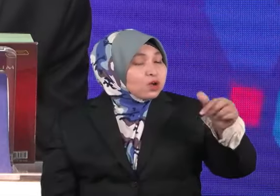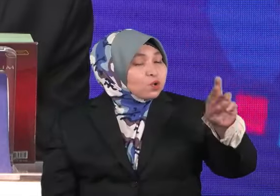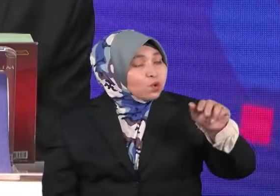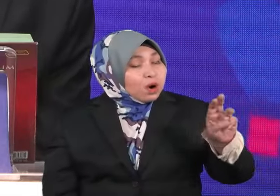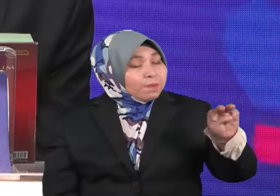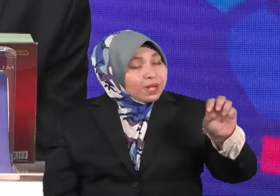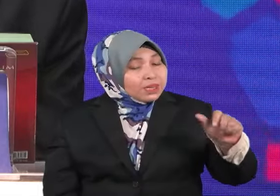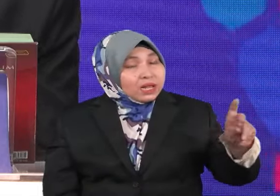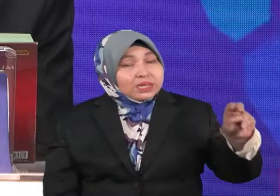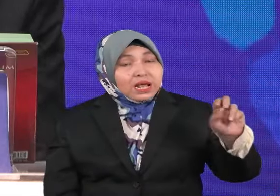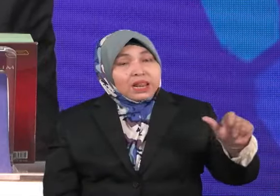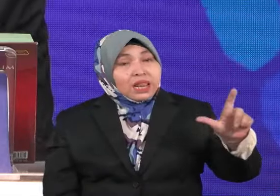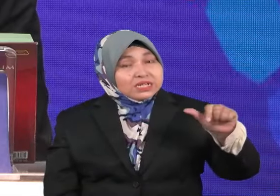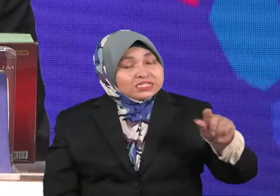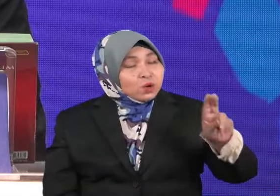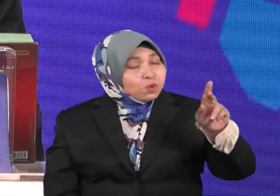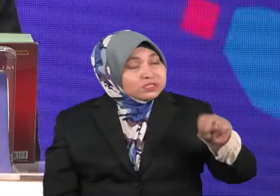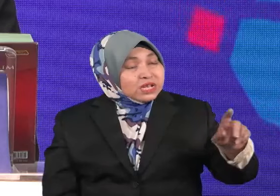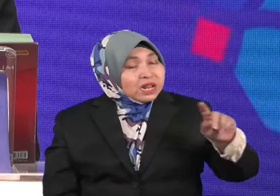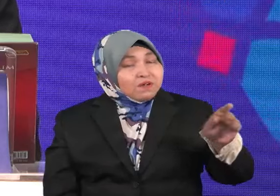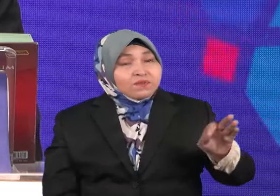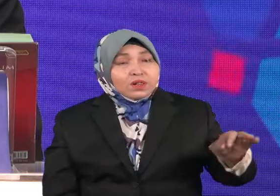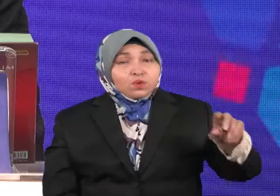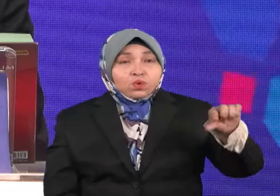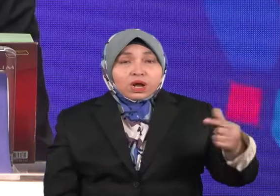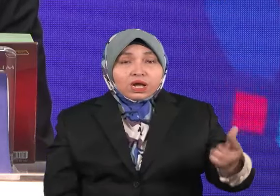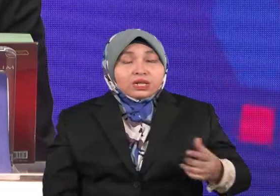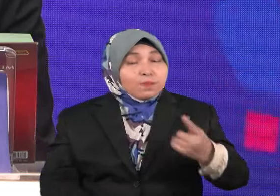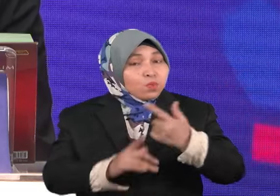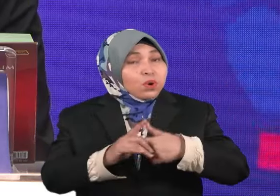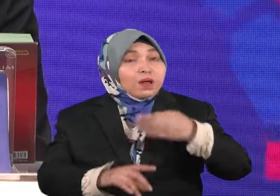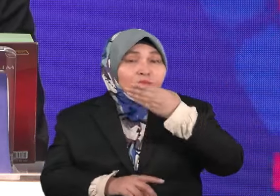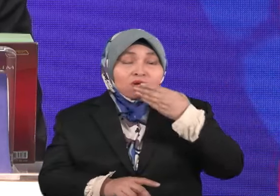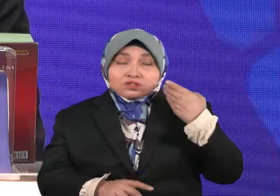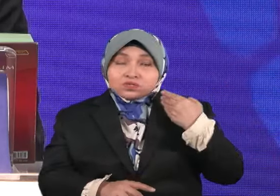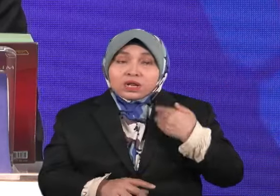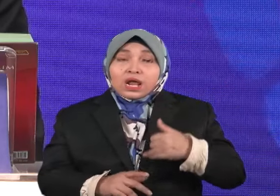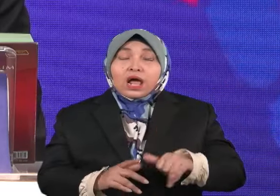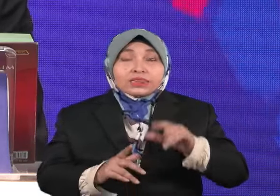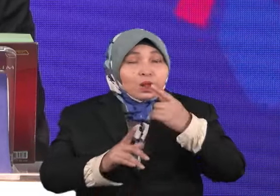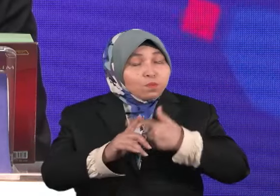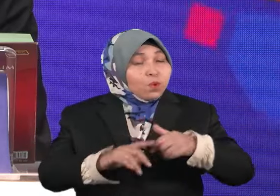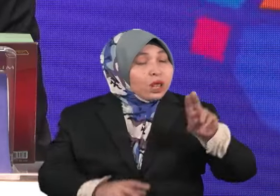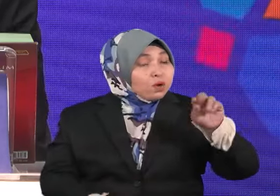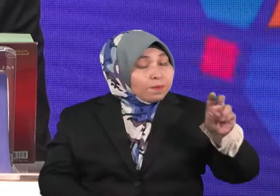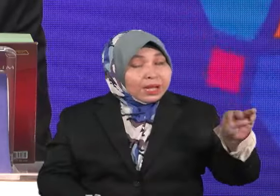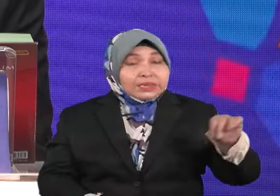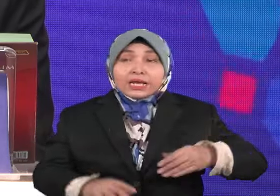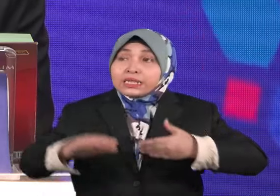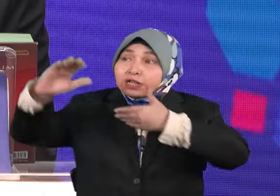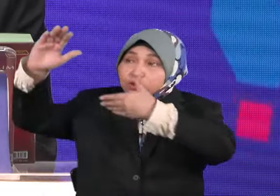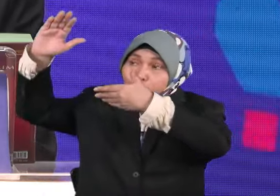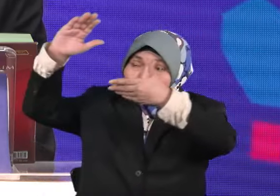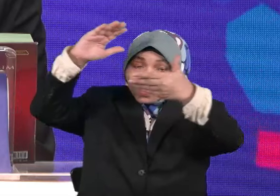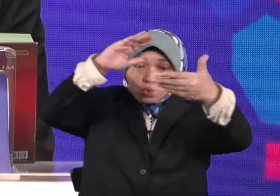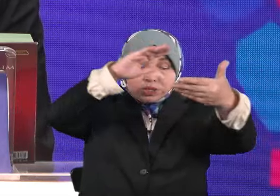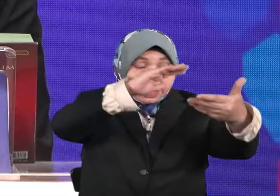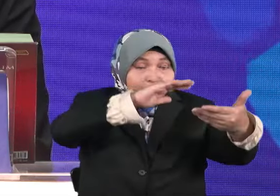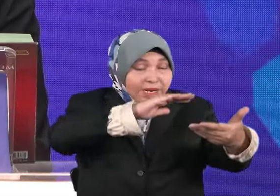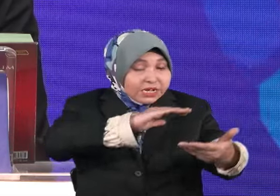Ramadan alladhi unzila fihi al-Quran. Bulan puasa ataupun bulan Ramadan yang mana diturunkan